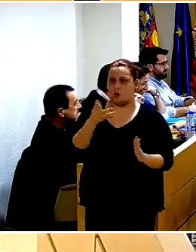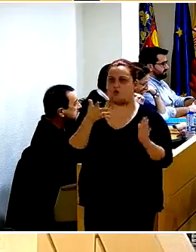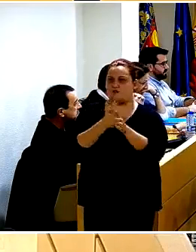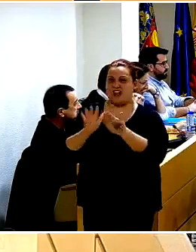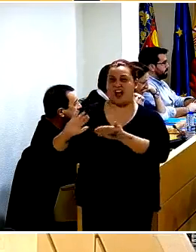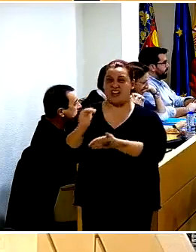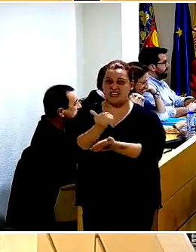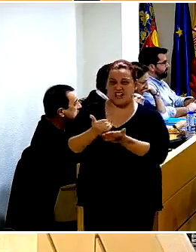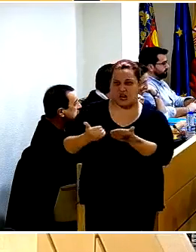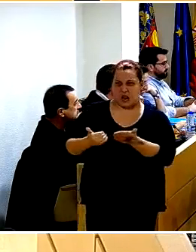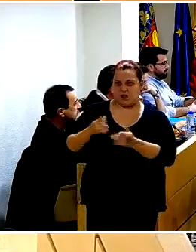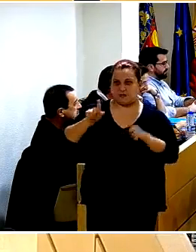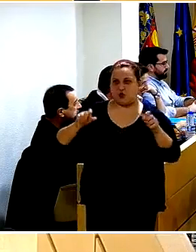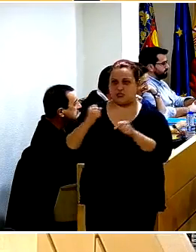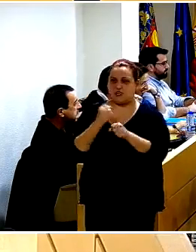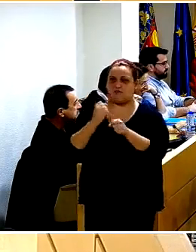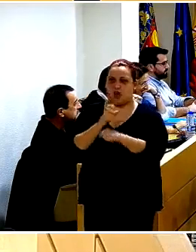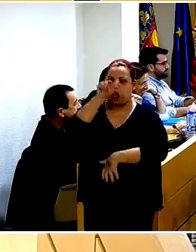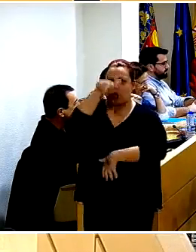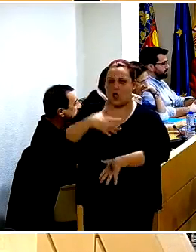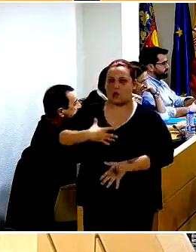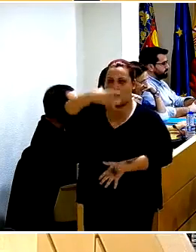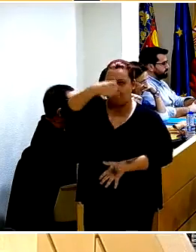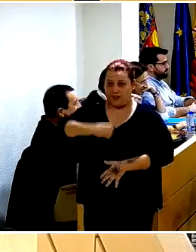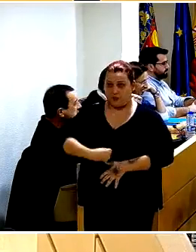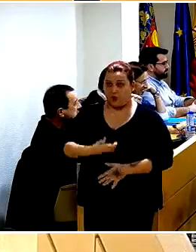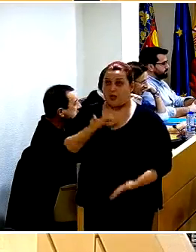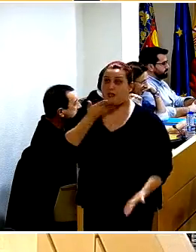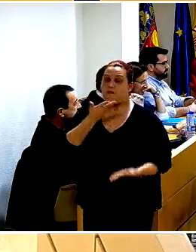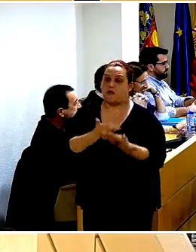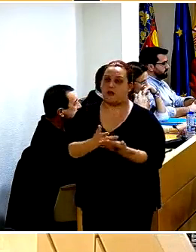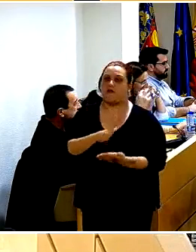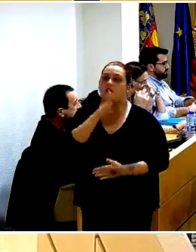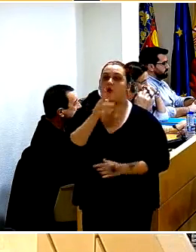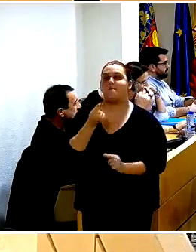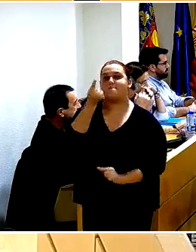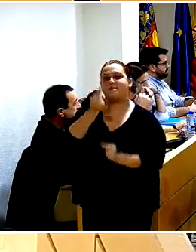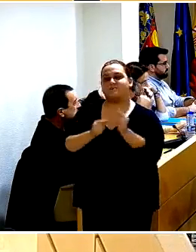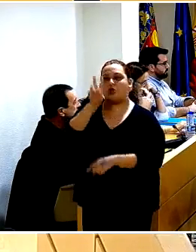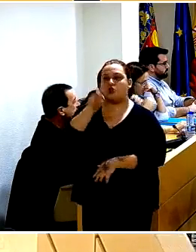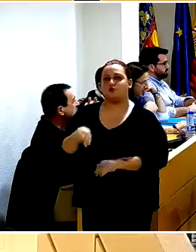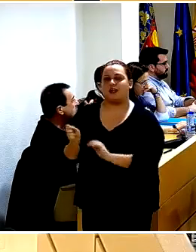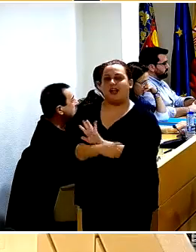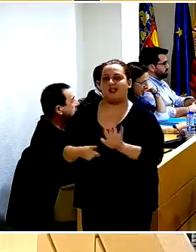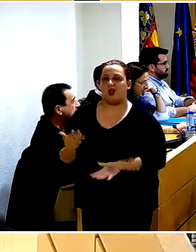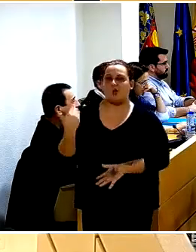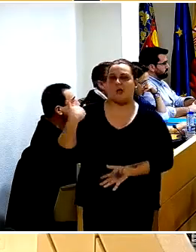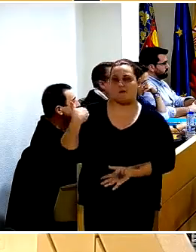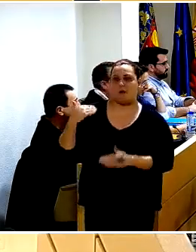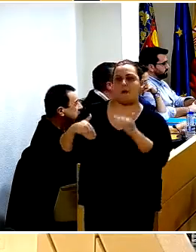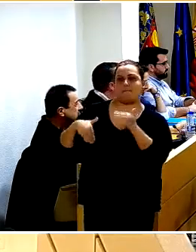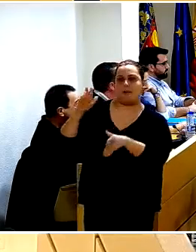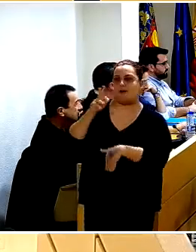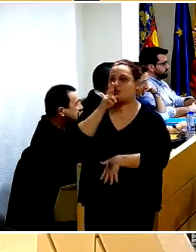anual del personal de l'Ajuntament. I donat que arrosseguem el pressupost de 2018, hem hagut de calcular un increment de